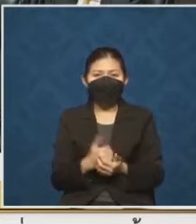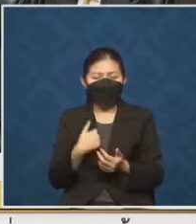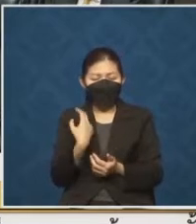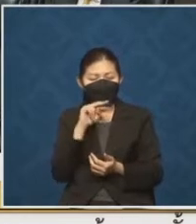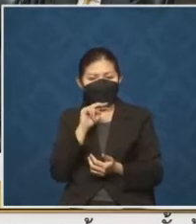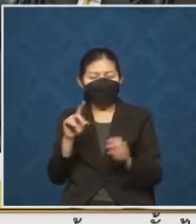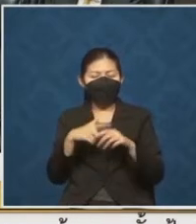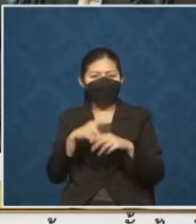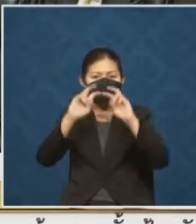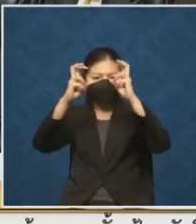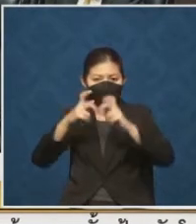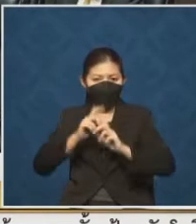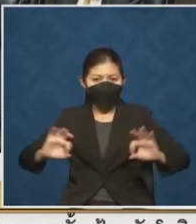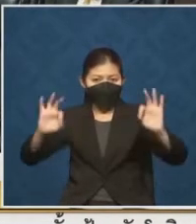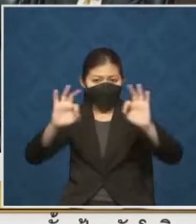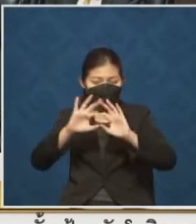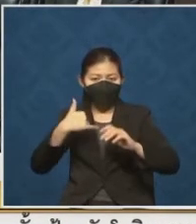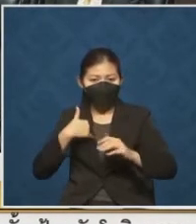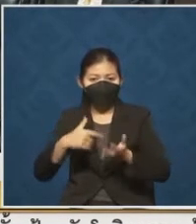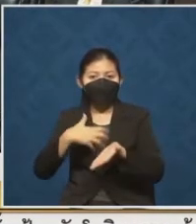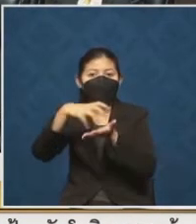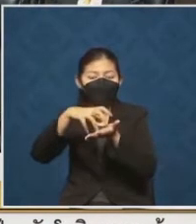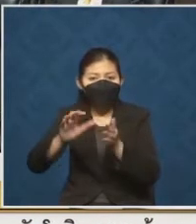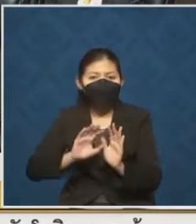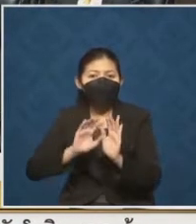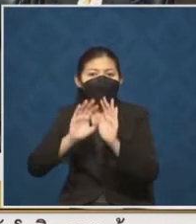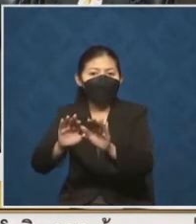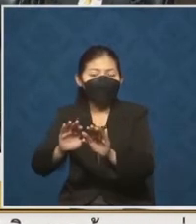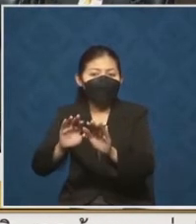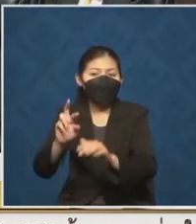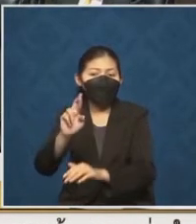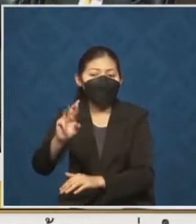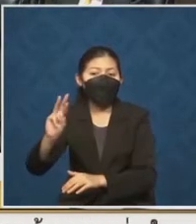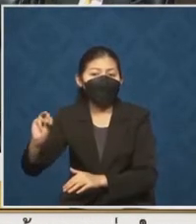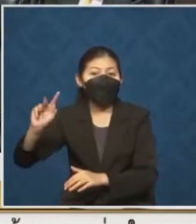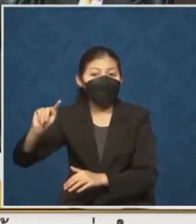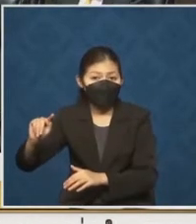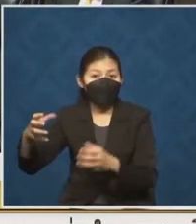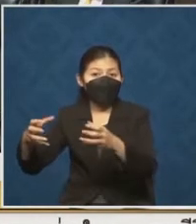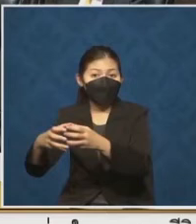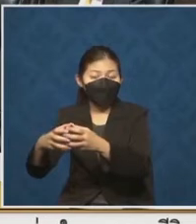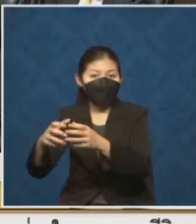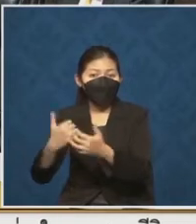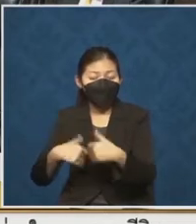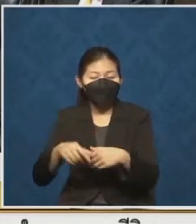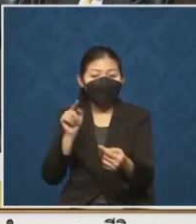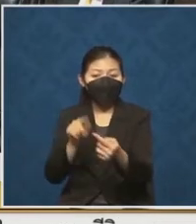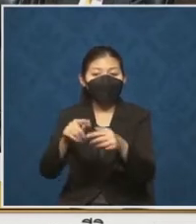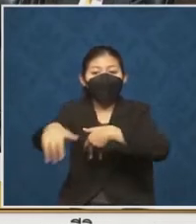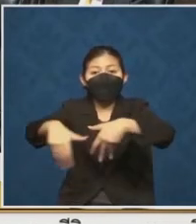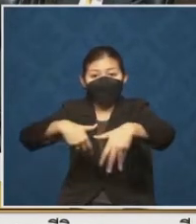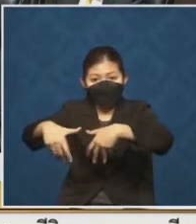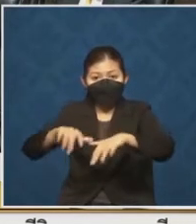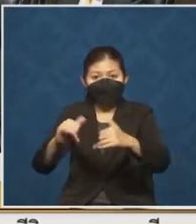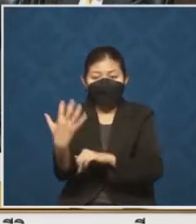และสมาชิกพรรคร่วมฝ่ายค้านเปิดประเด็นนำเสนอข้อเท็จจริงและส่วนในปัญหาต่อท่านอย่างแน่นอนธรรมดาที่